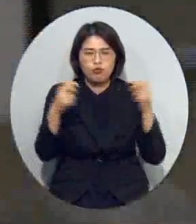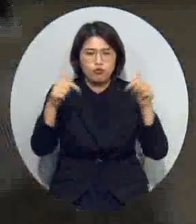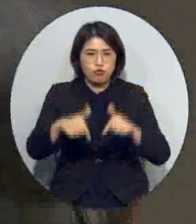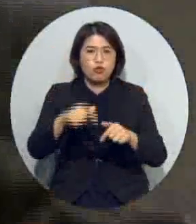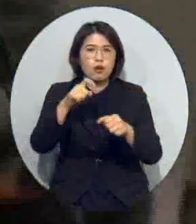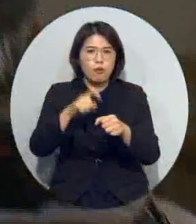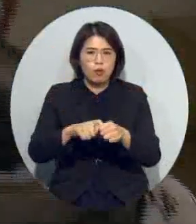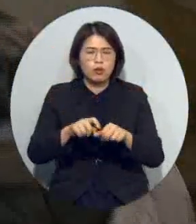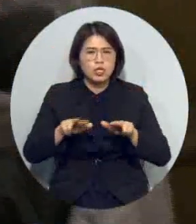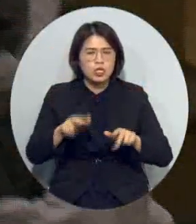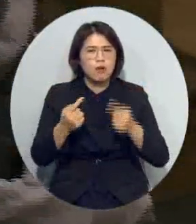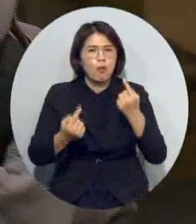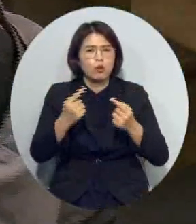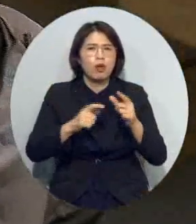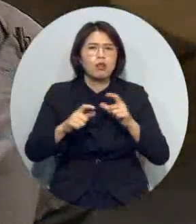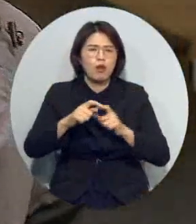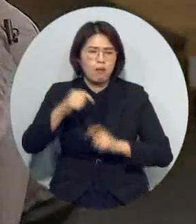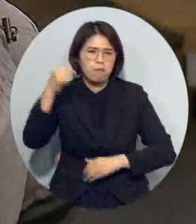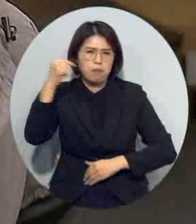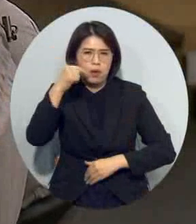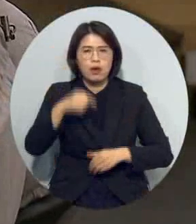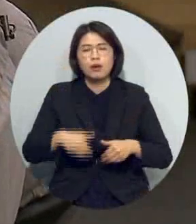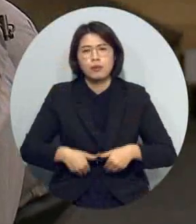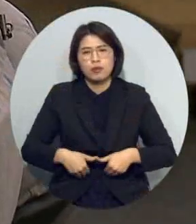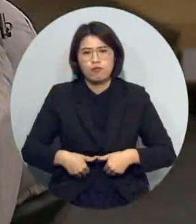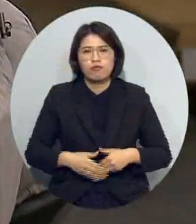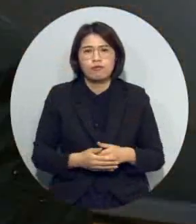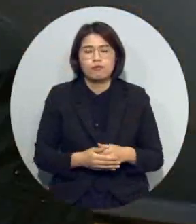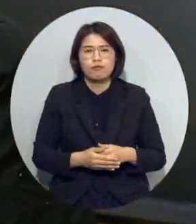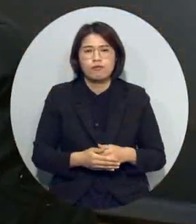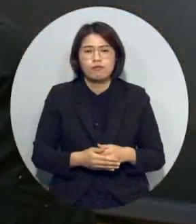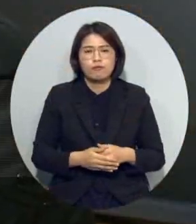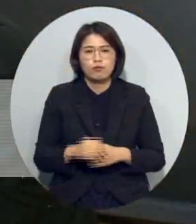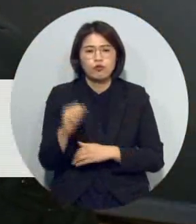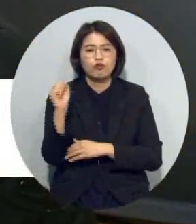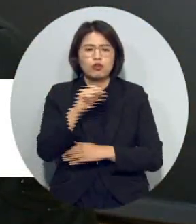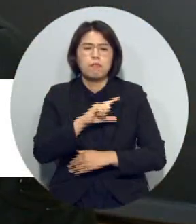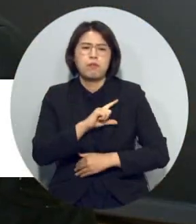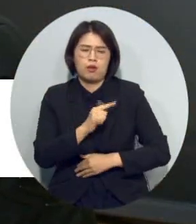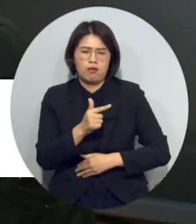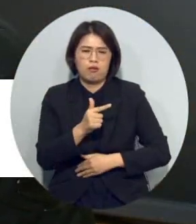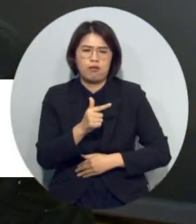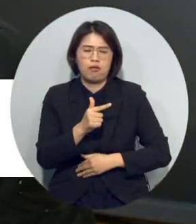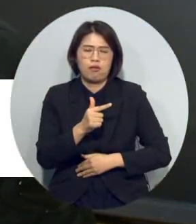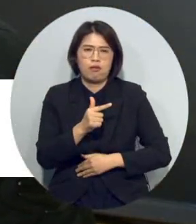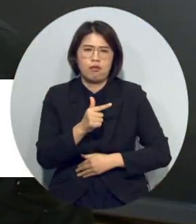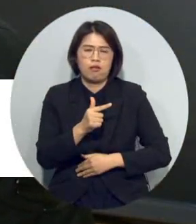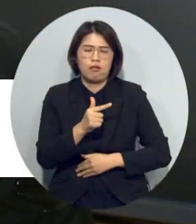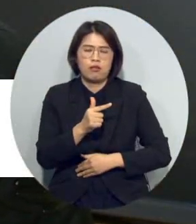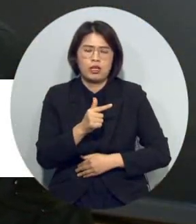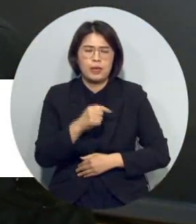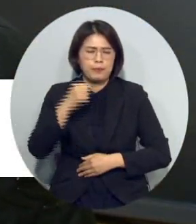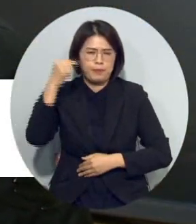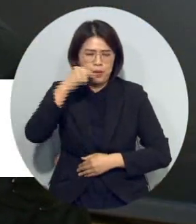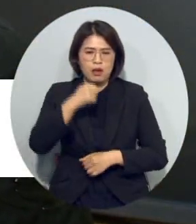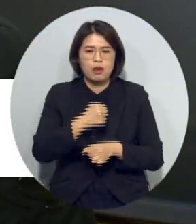위해선 현행보다 엄격한 기준을 적용해야 한다는 겁니다. 운전 면허는 되도록이면 까도록 해서